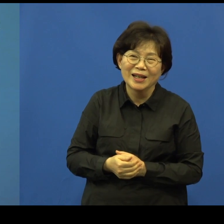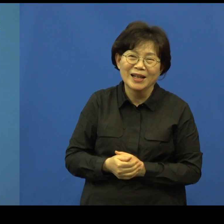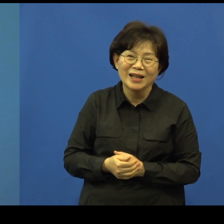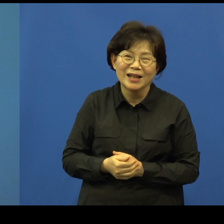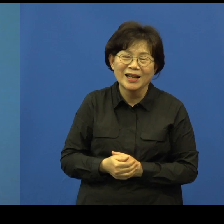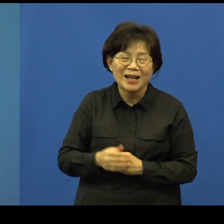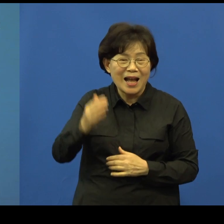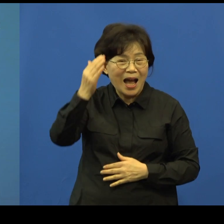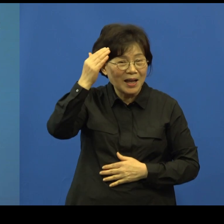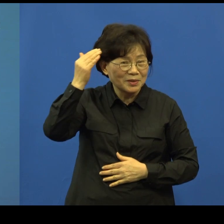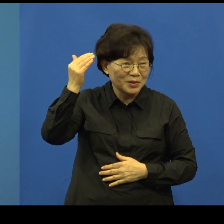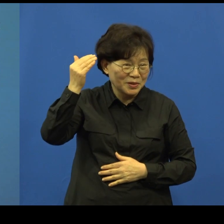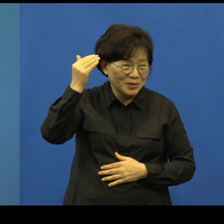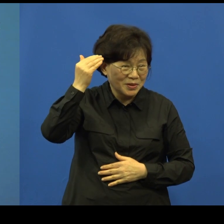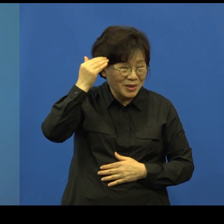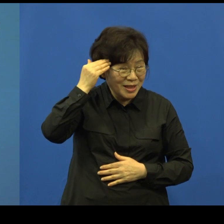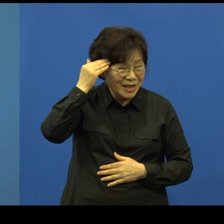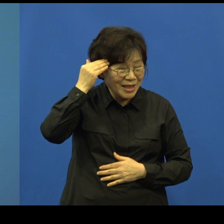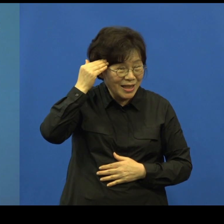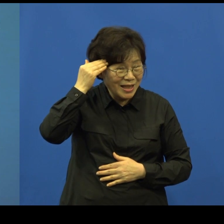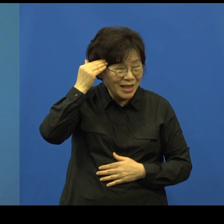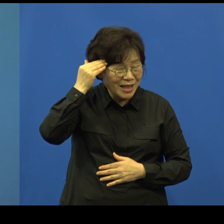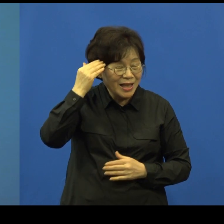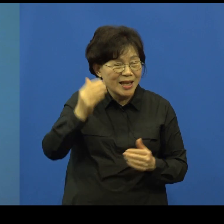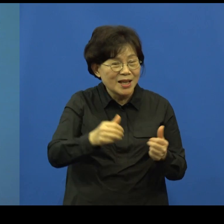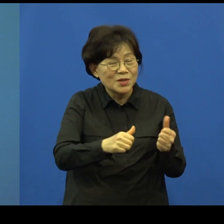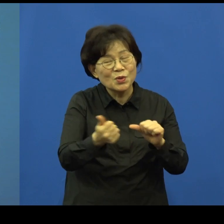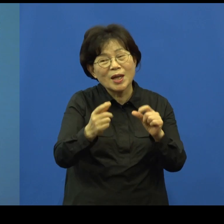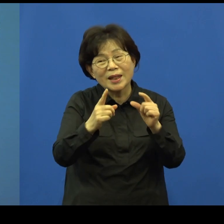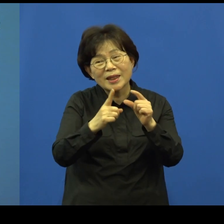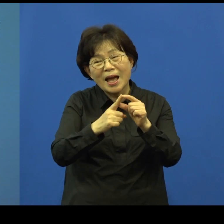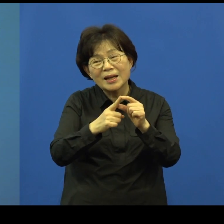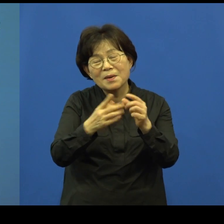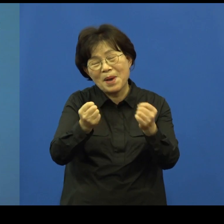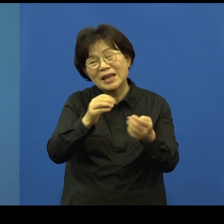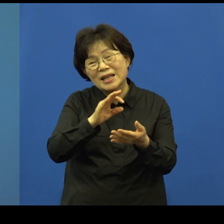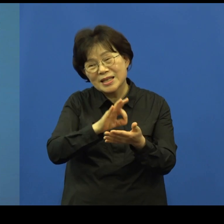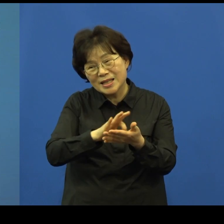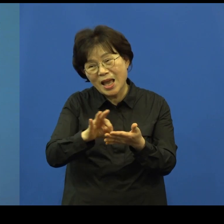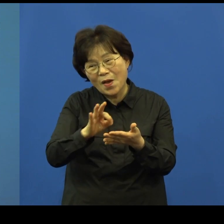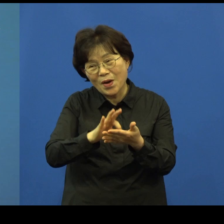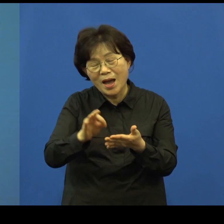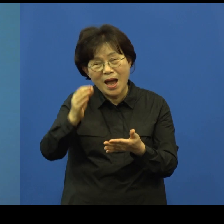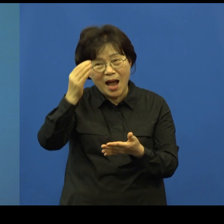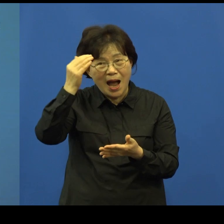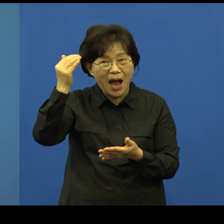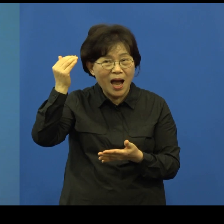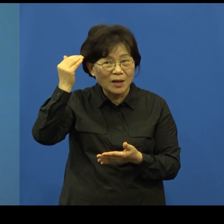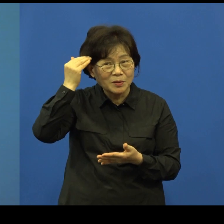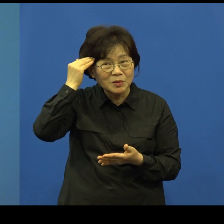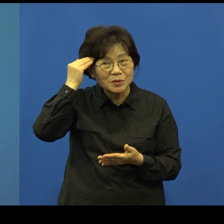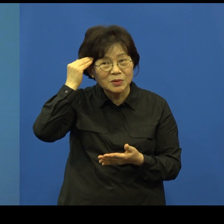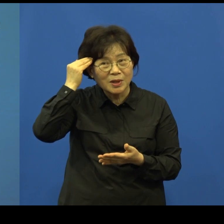여러분 우리나라가 아까 그랬잖아요. 죽겠다는 표현을 많이 쓰는 거. 그죠? 우리나라 그게 여러분 OECD 국가